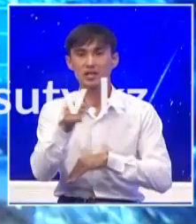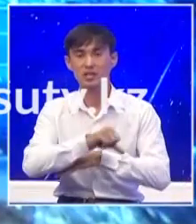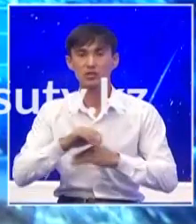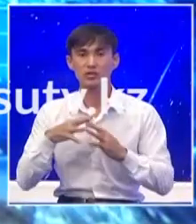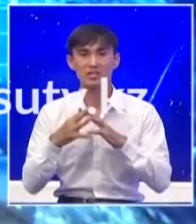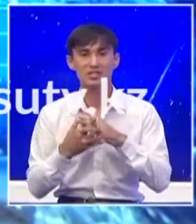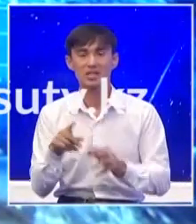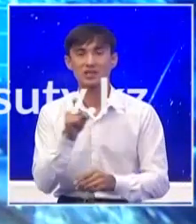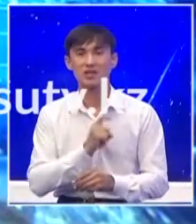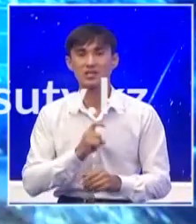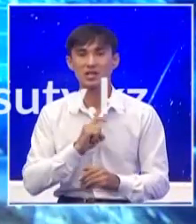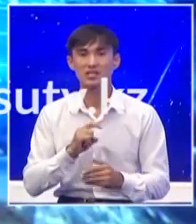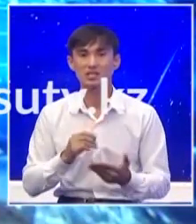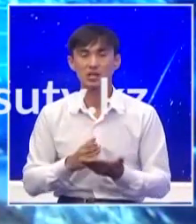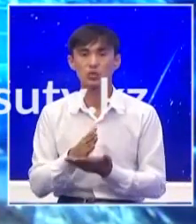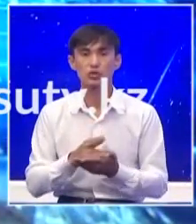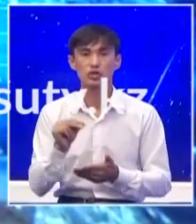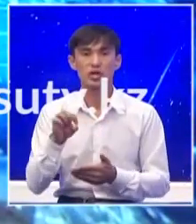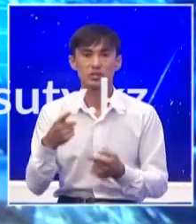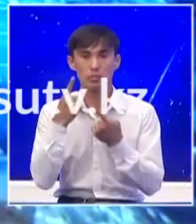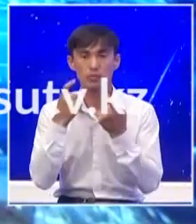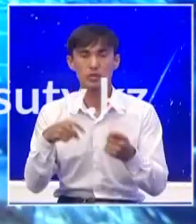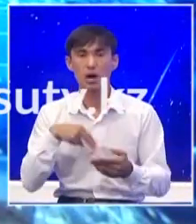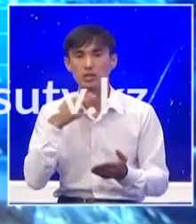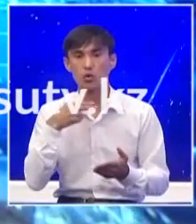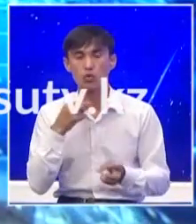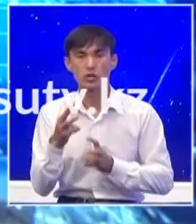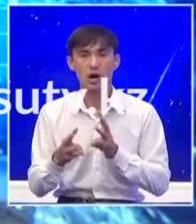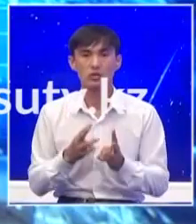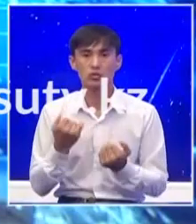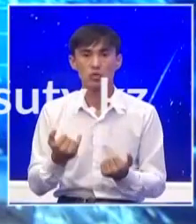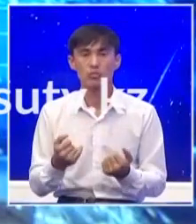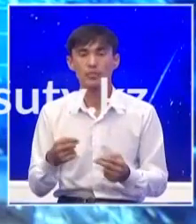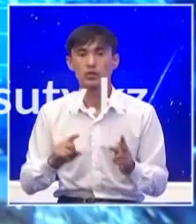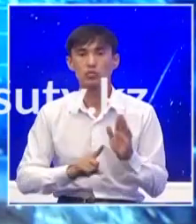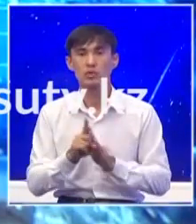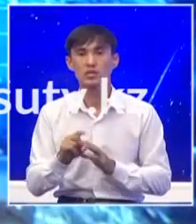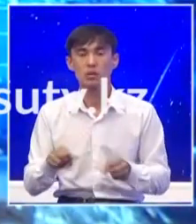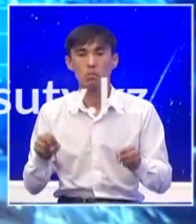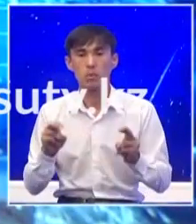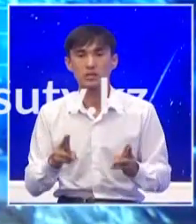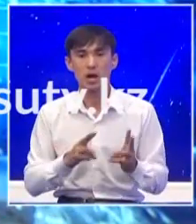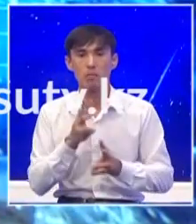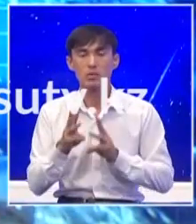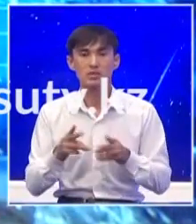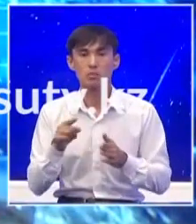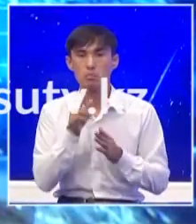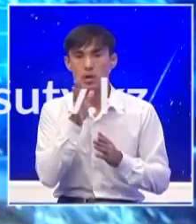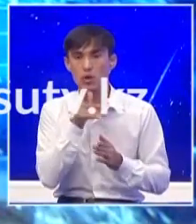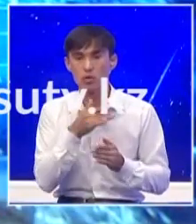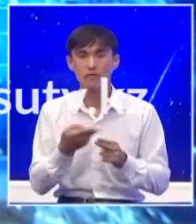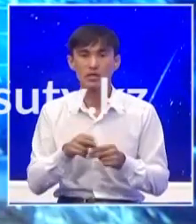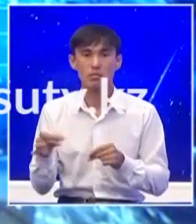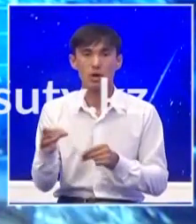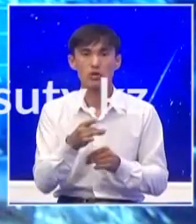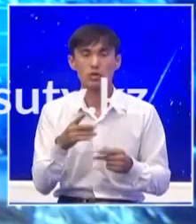крестьянского хозяйства. Сотрудники ЧС предупреждают об осторожном обращении с огнем. С наступлением пожароопасного периода в этом районе за